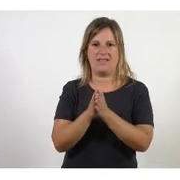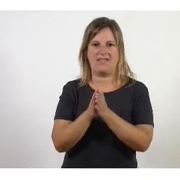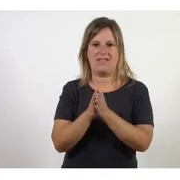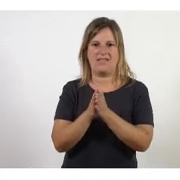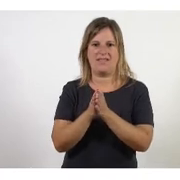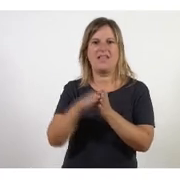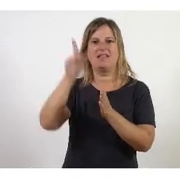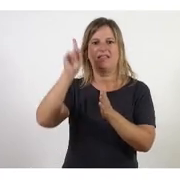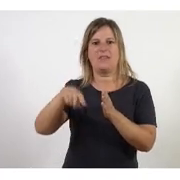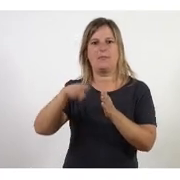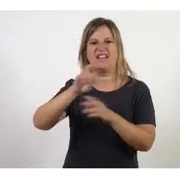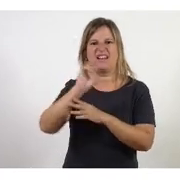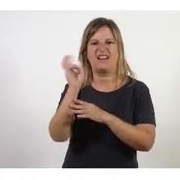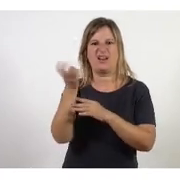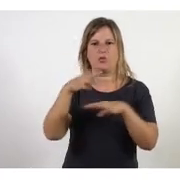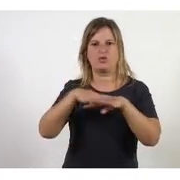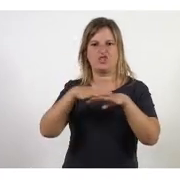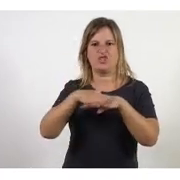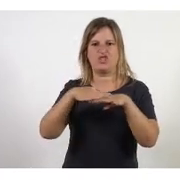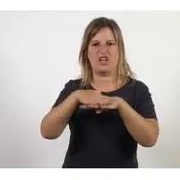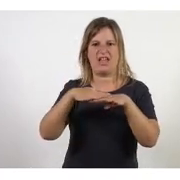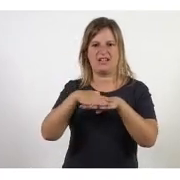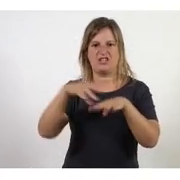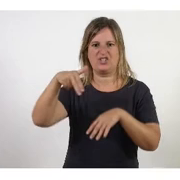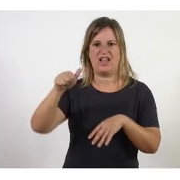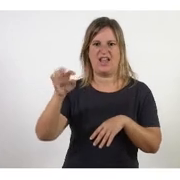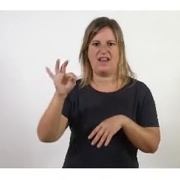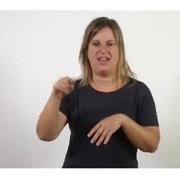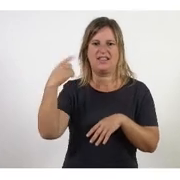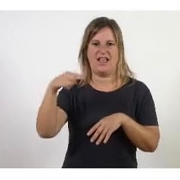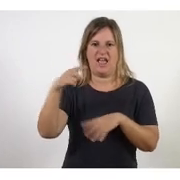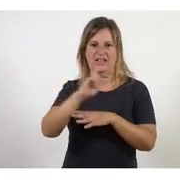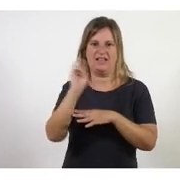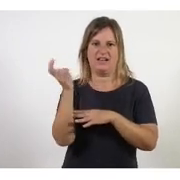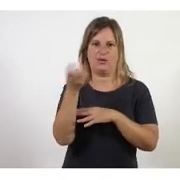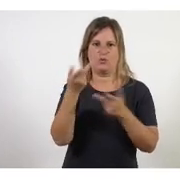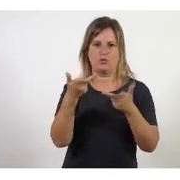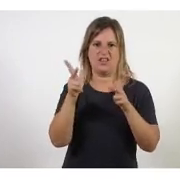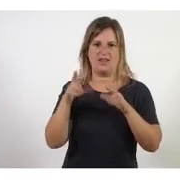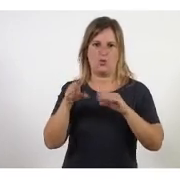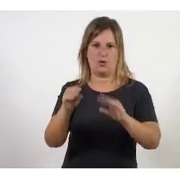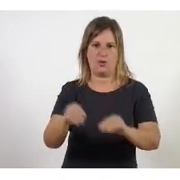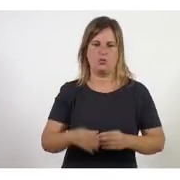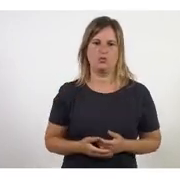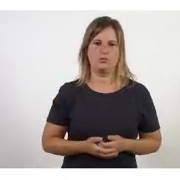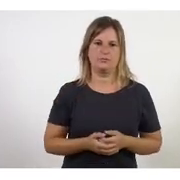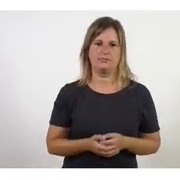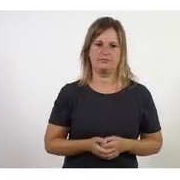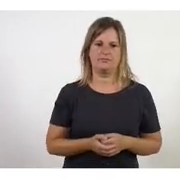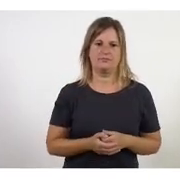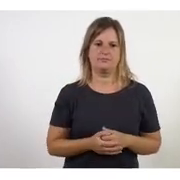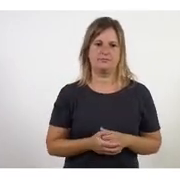recurs de Xarxanet que parla sobre on trobar recursos lliures d'ús. A veure.